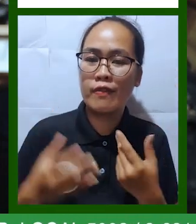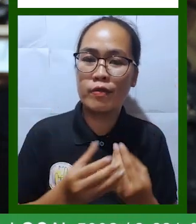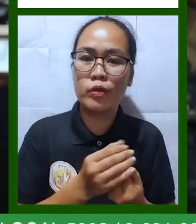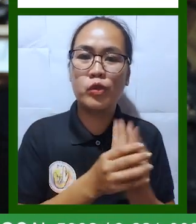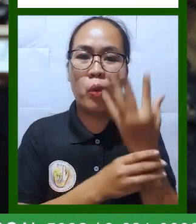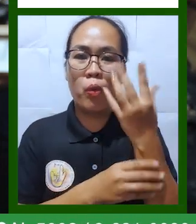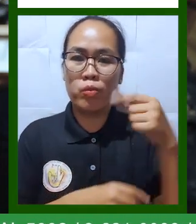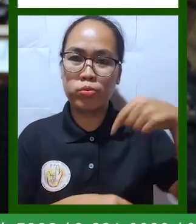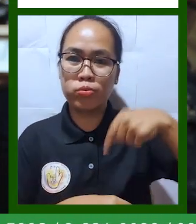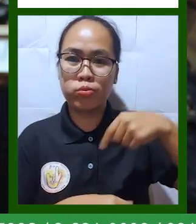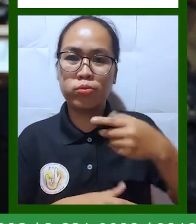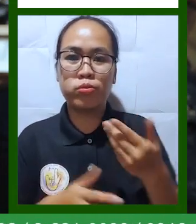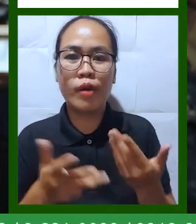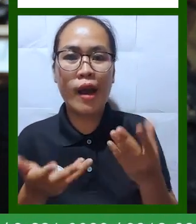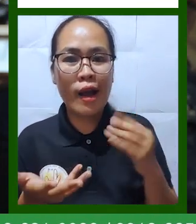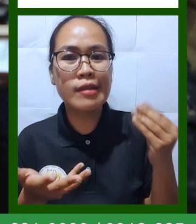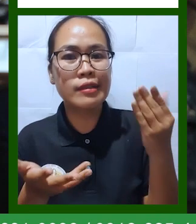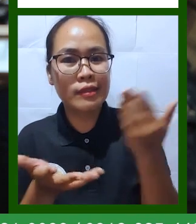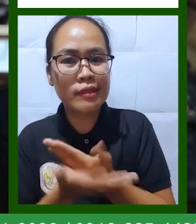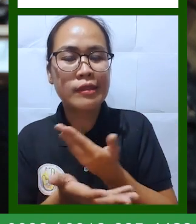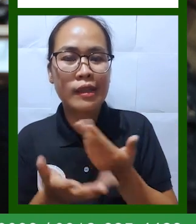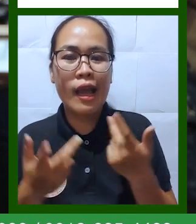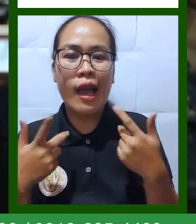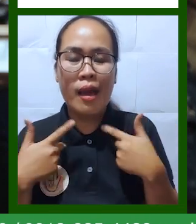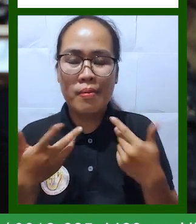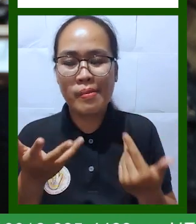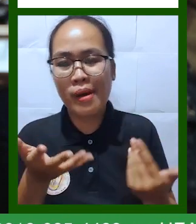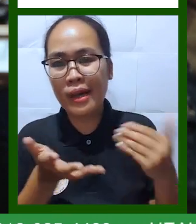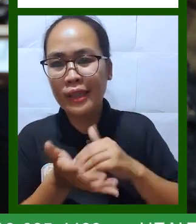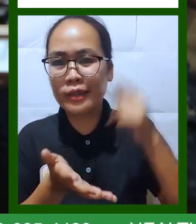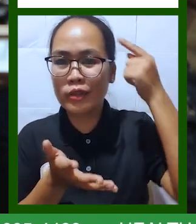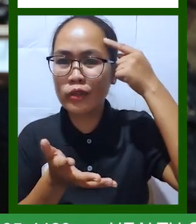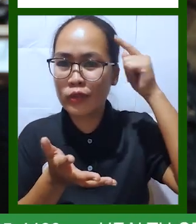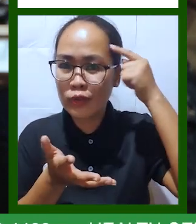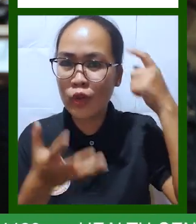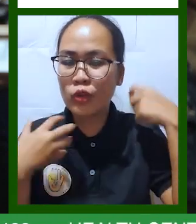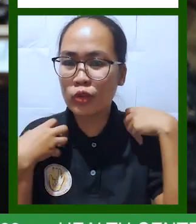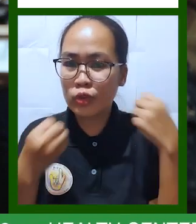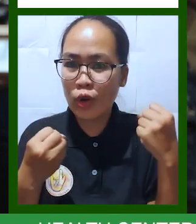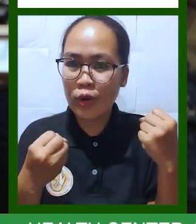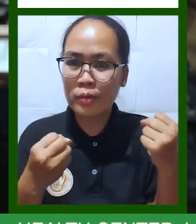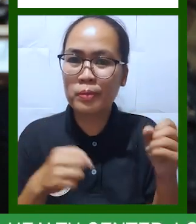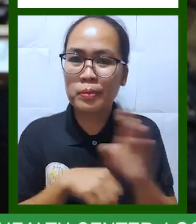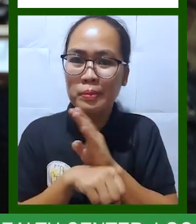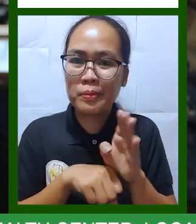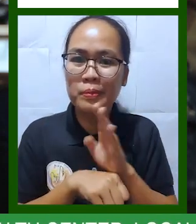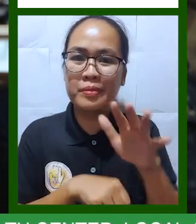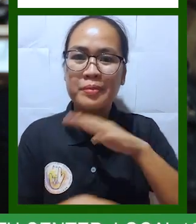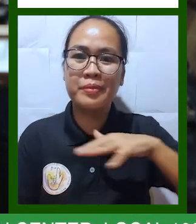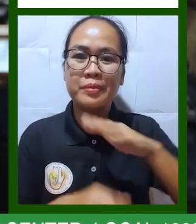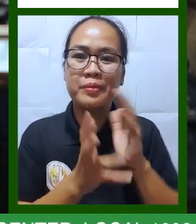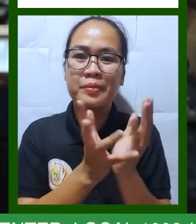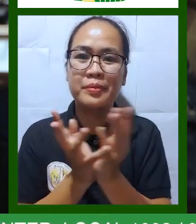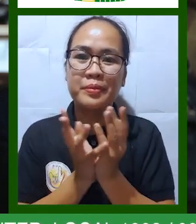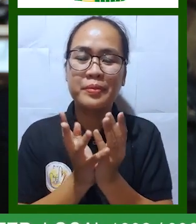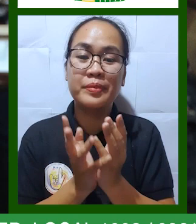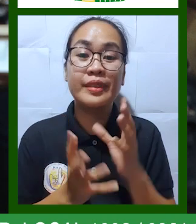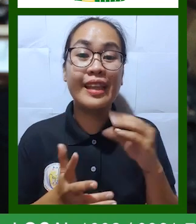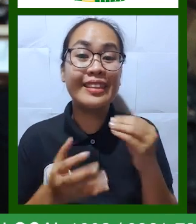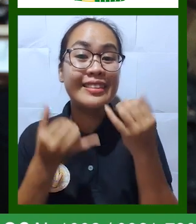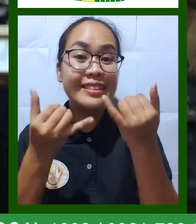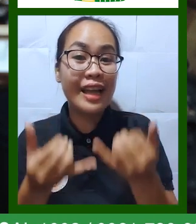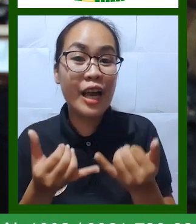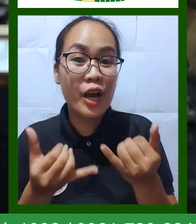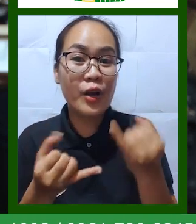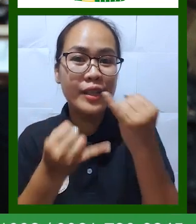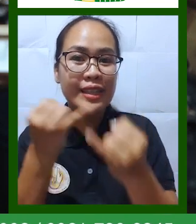na nakikita po natin na muling sumisigla ang ekonomiya dito po sa ating barangay.